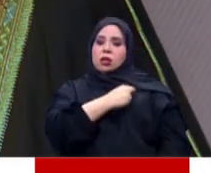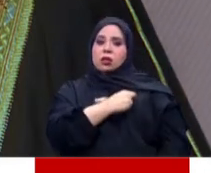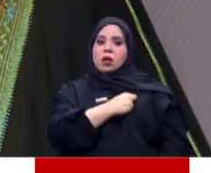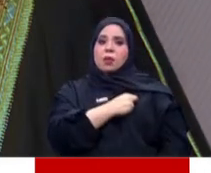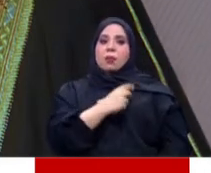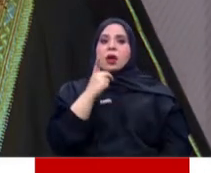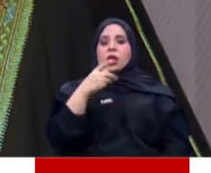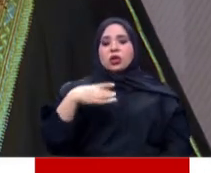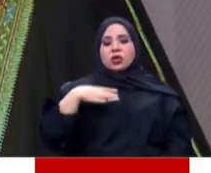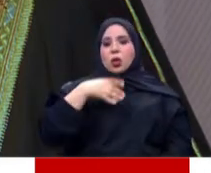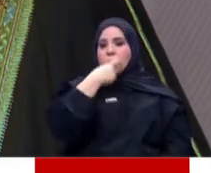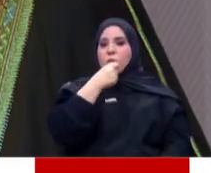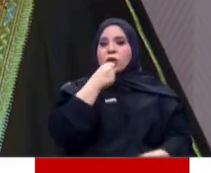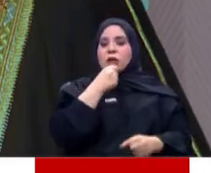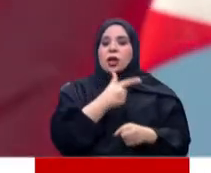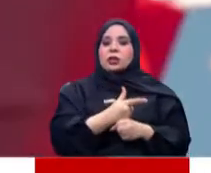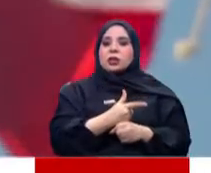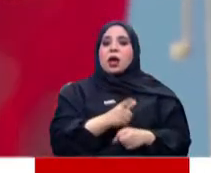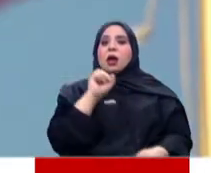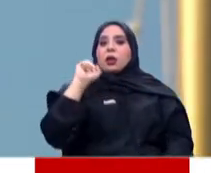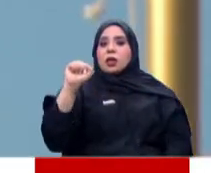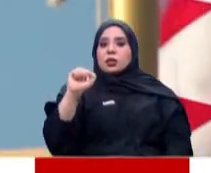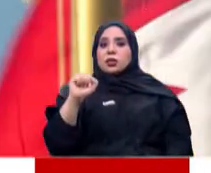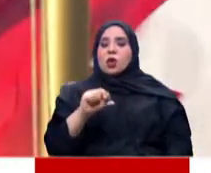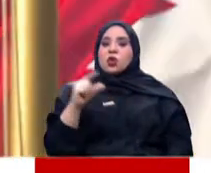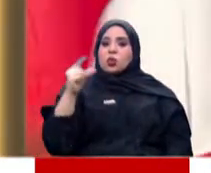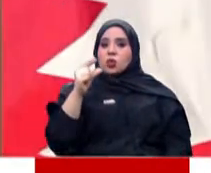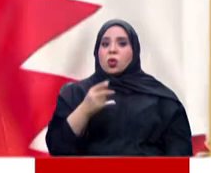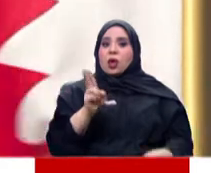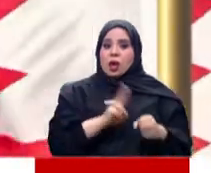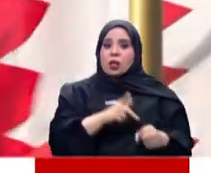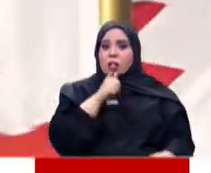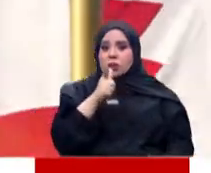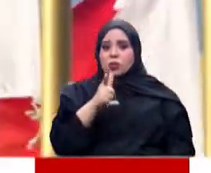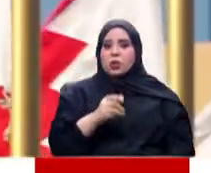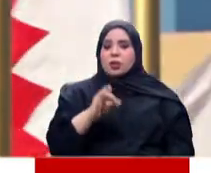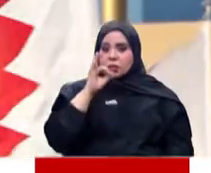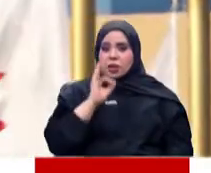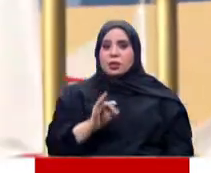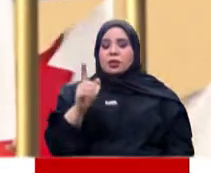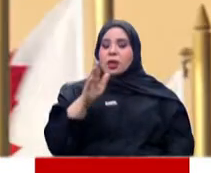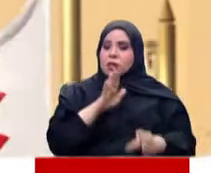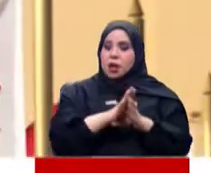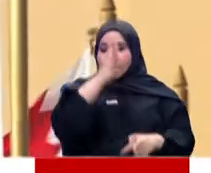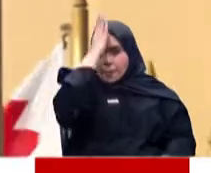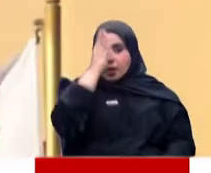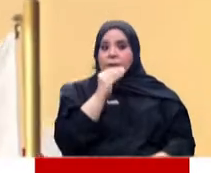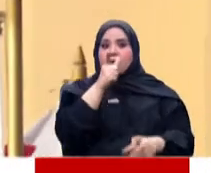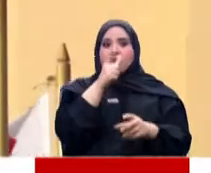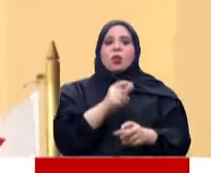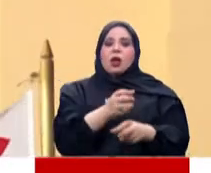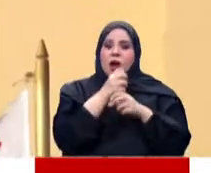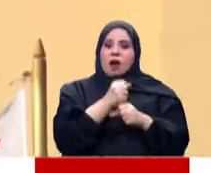وسام الأمير سلمان بن حمد للاستحقاق الطبي، منوها بأن هذا الأمر السامي يأتي تأكيدا على ما يوليه جلالته من